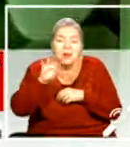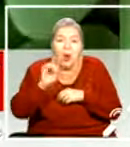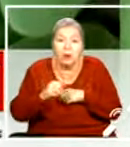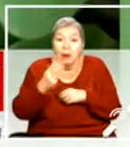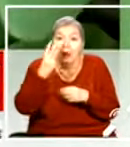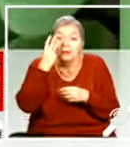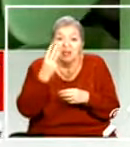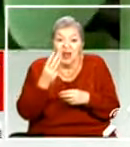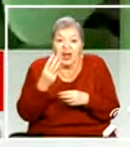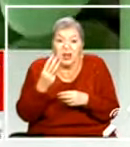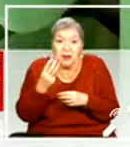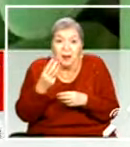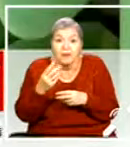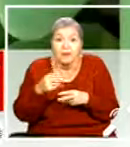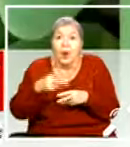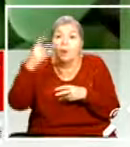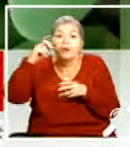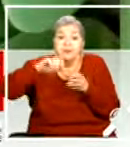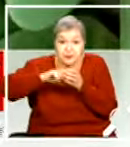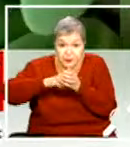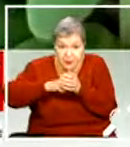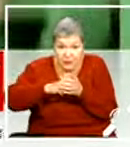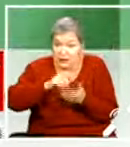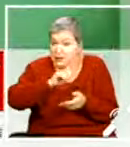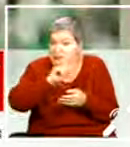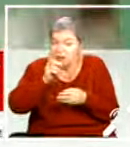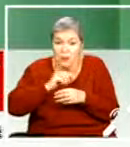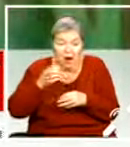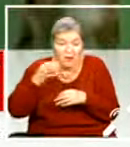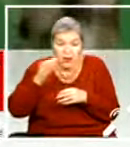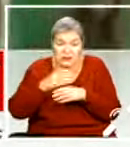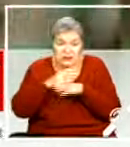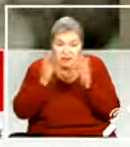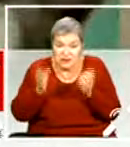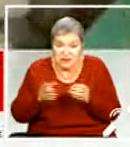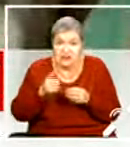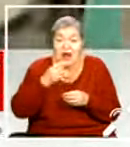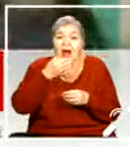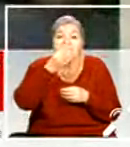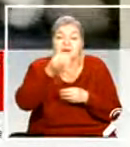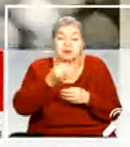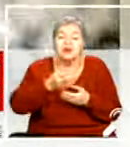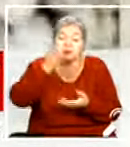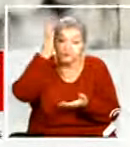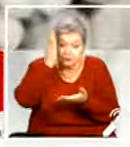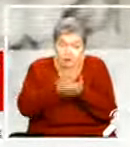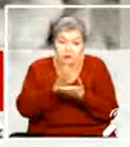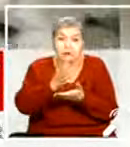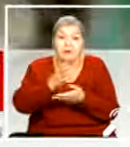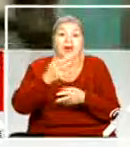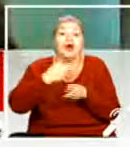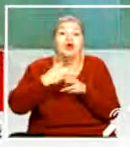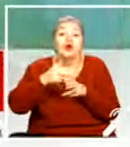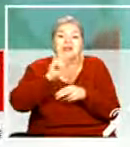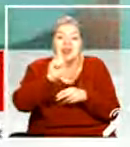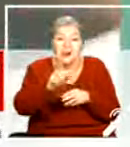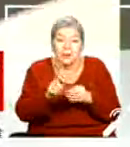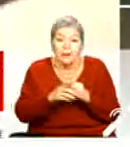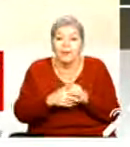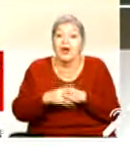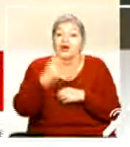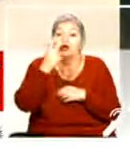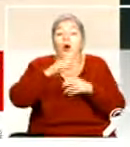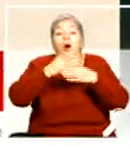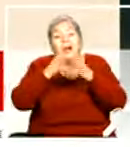acestea au fost oprite de la comercializare. Mai precis, li s-a impus să respecte regulile de igienă. Două au fost între timp